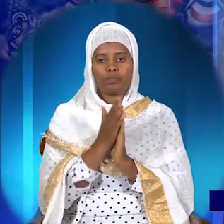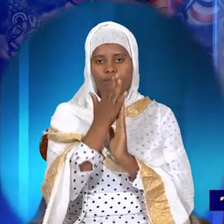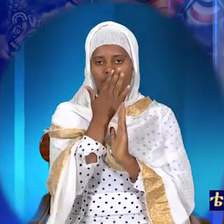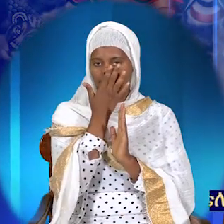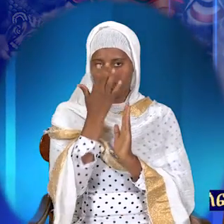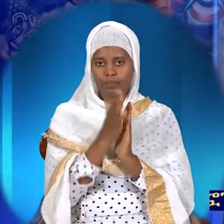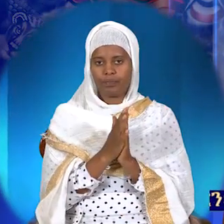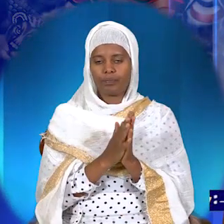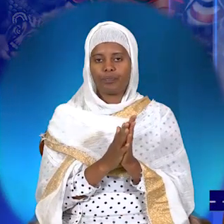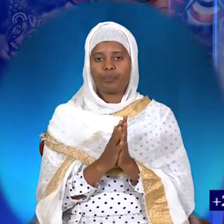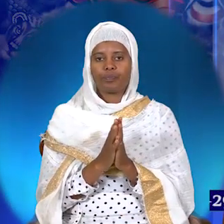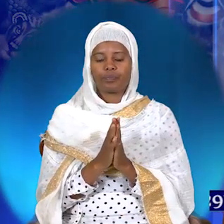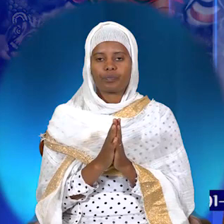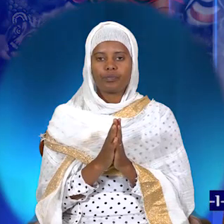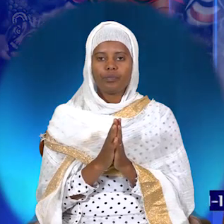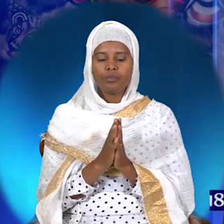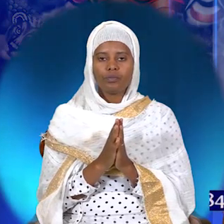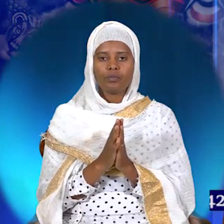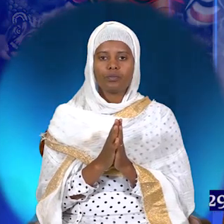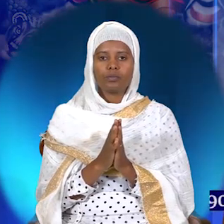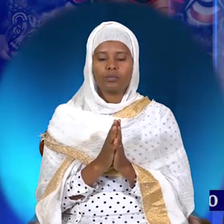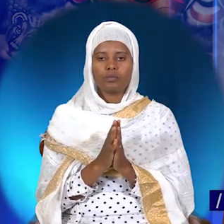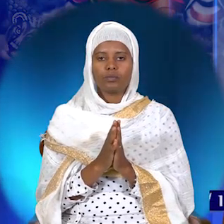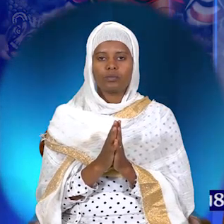نقرن نزي كنستو علو يقبع النايو